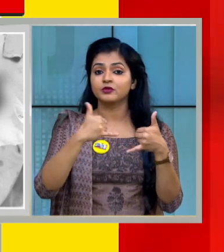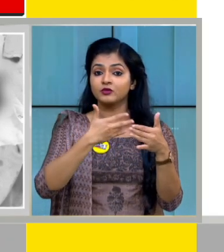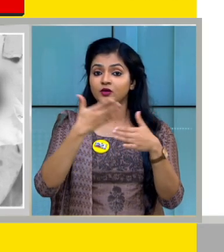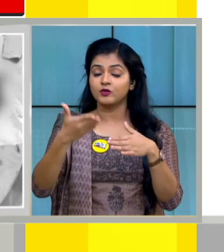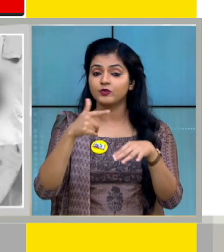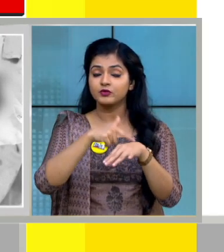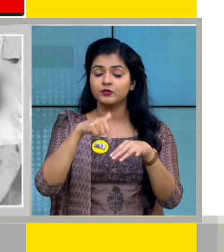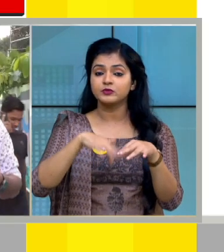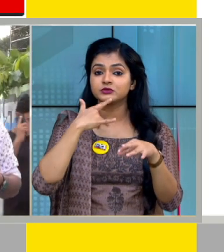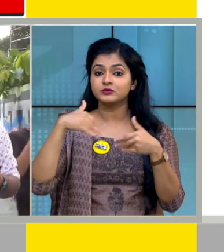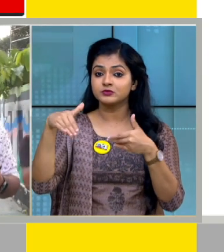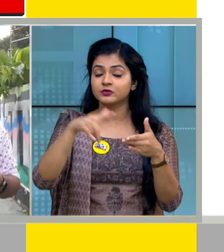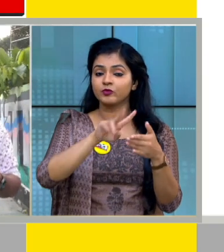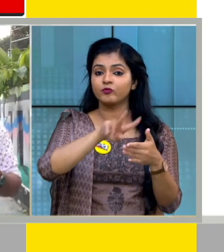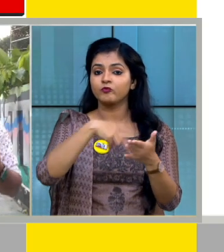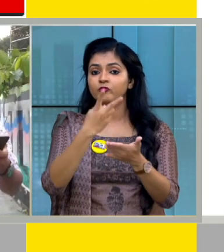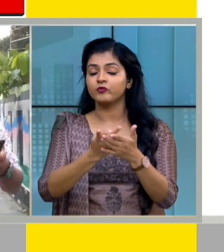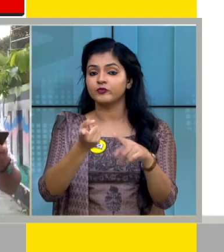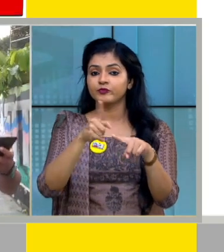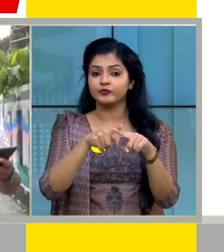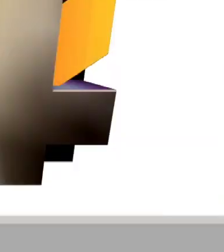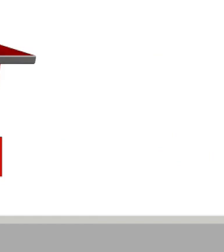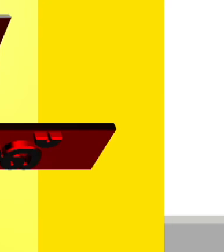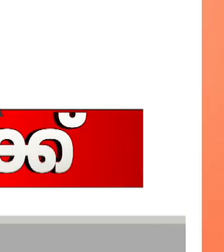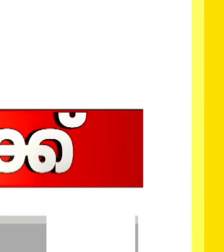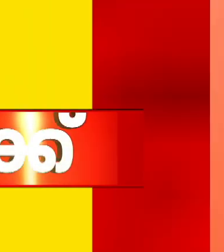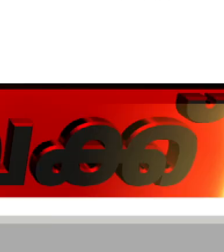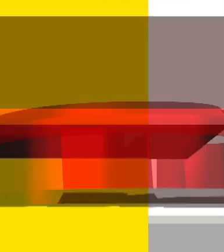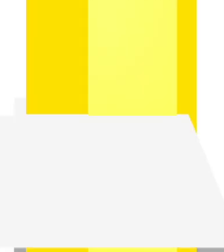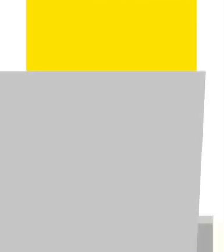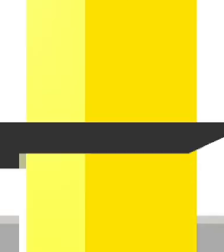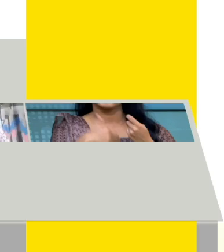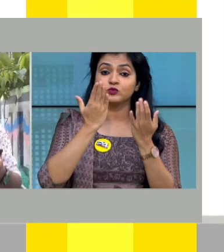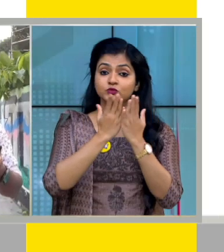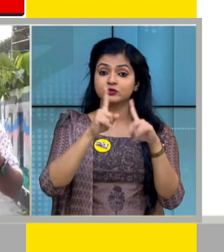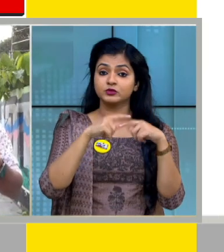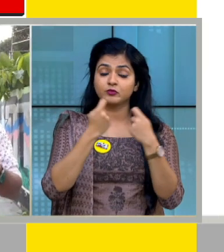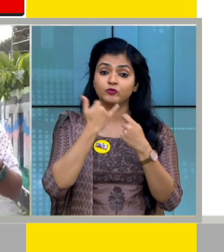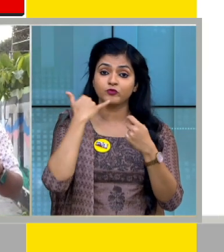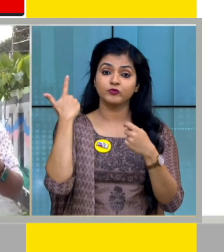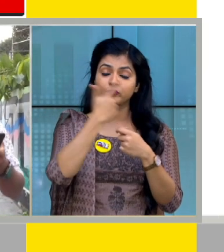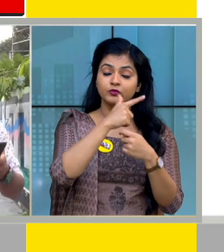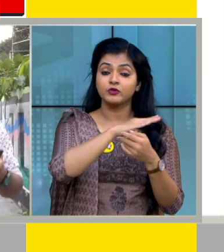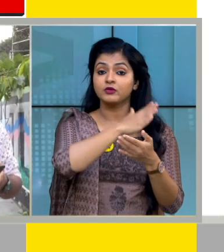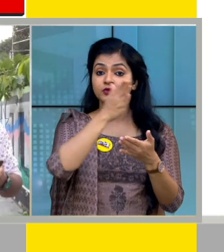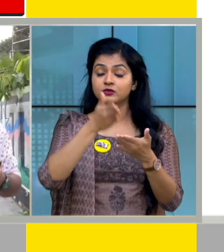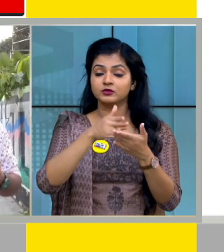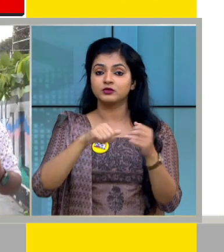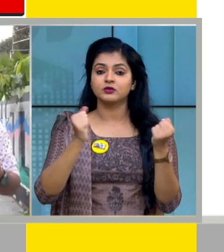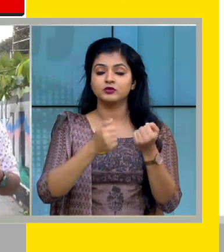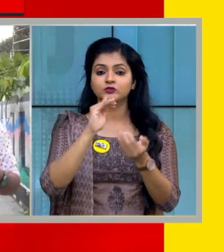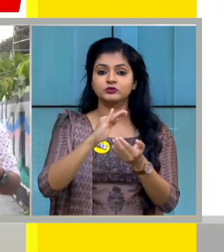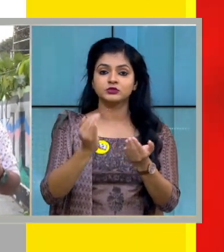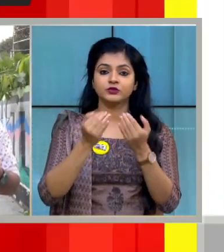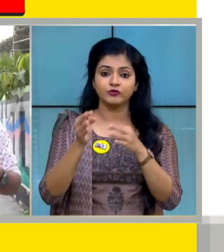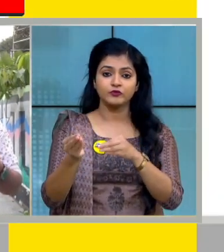ഈ കുഴിയിലേക്ക് വീഴുന്നു. അങ്ങനെ ഈ ഫയർഫോഴ്സിനെ അടക്കം സ്കൂൾ അധികൃതർ വിളിച്ചു വരുത്തിയാണ് കുട്ടിയെ ഈ കുഴിയിൽ നിന്ന് പുറത്തെടുത്തത് എന്നുള്ള